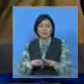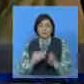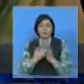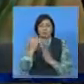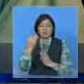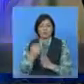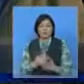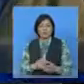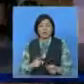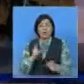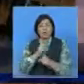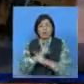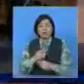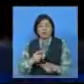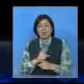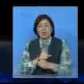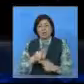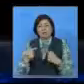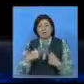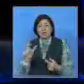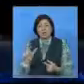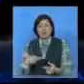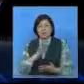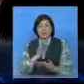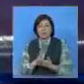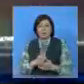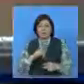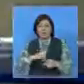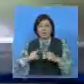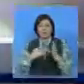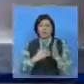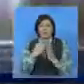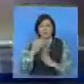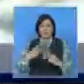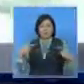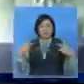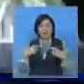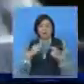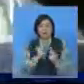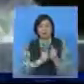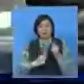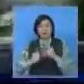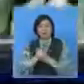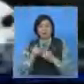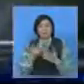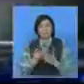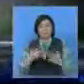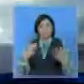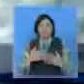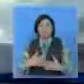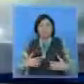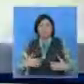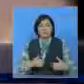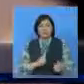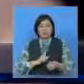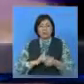апатына түсіп, дене жарақатын алып, қаза болғандар да бар. Көбі жылдамдықты асырады, қарсы бағытқа шығып кетеді. Сондай ақ үй жануарларының тас